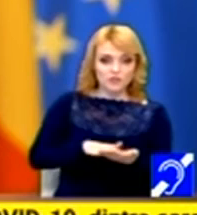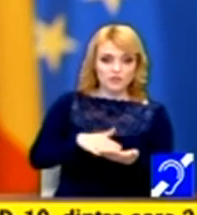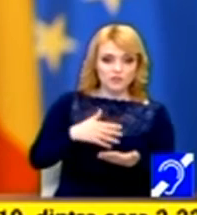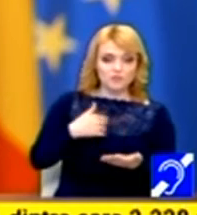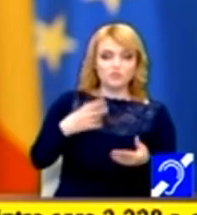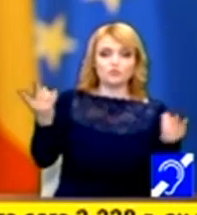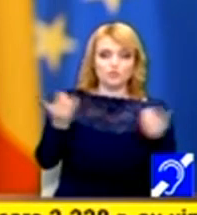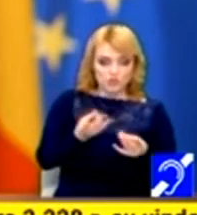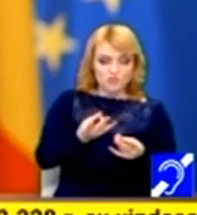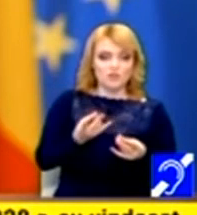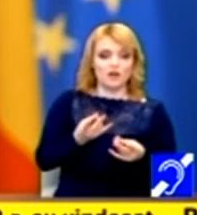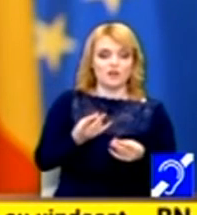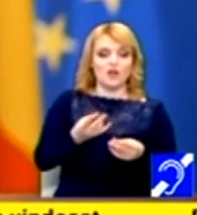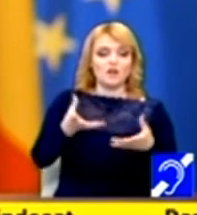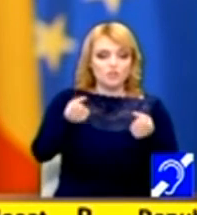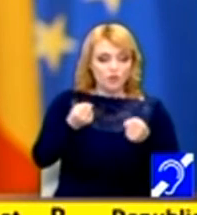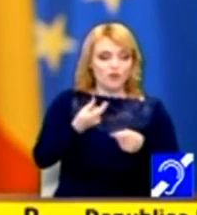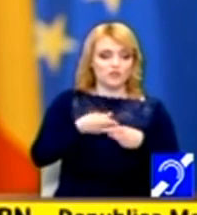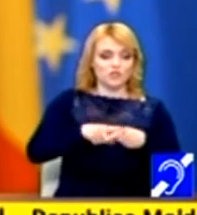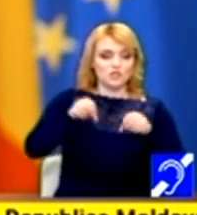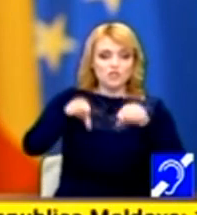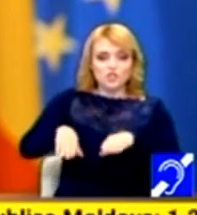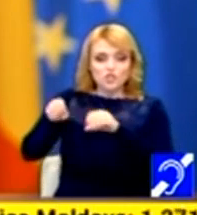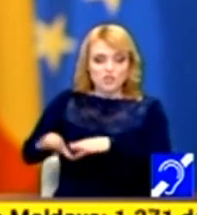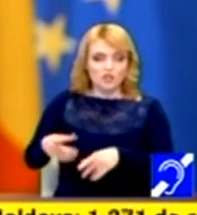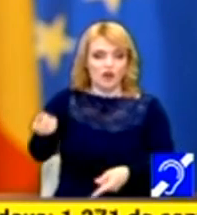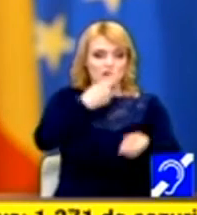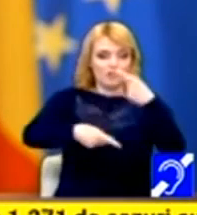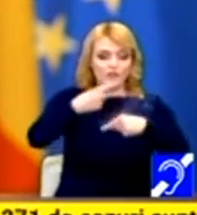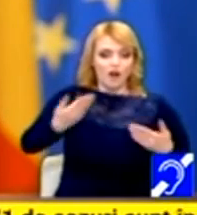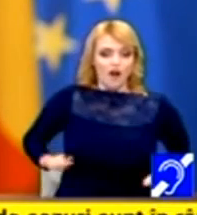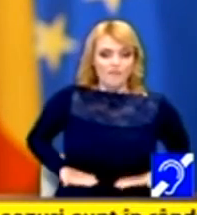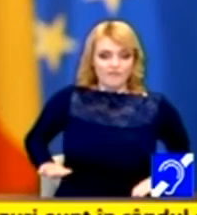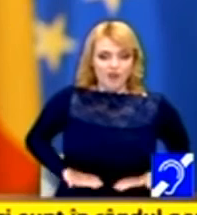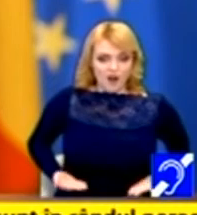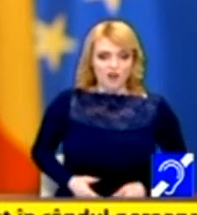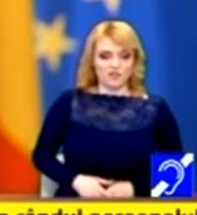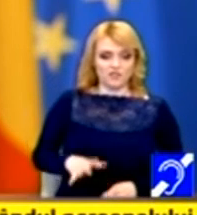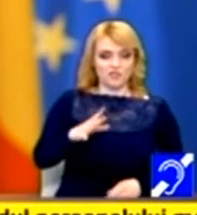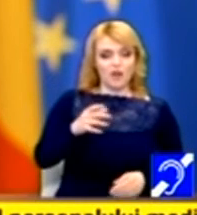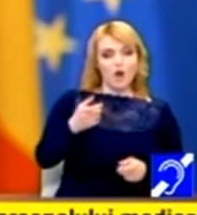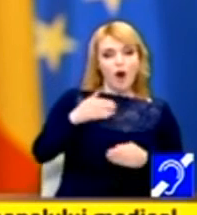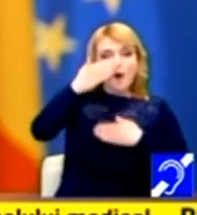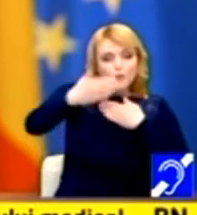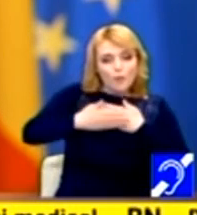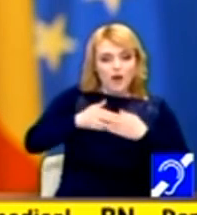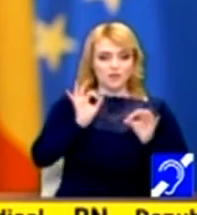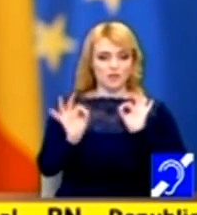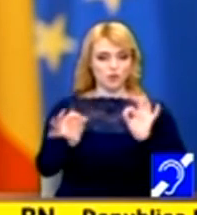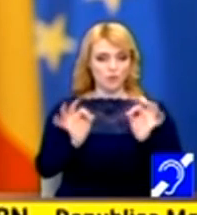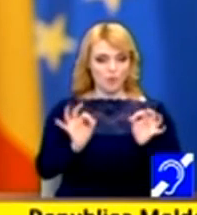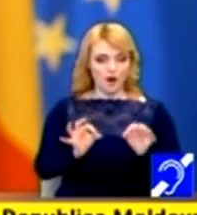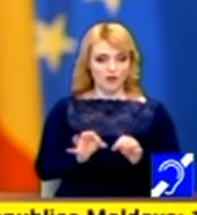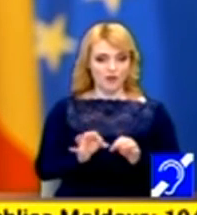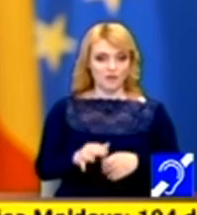însă necesare măsuri pentru revenirea la o viață apropiată de normalitate, dar în